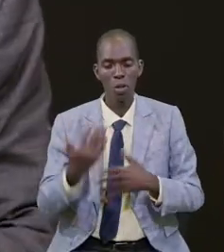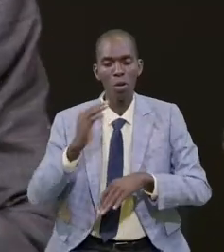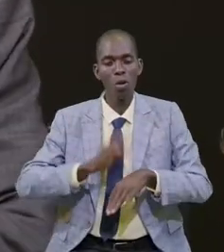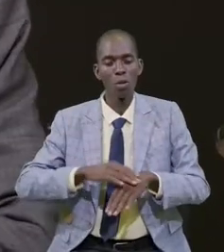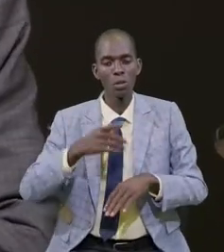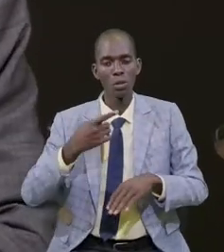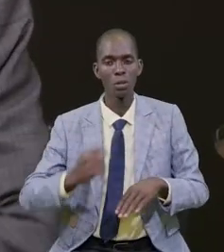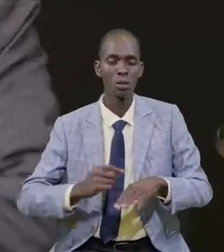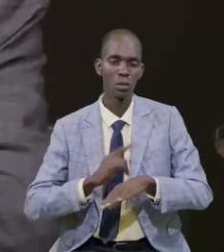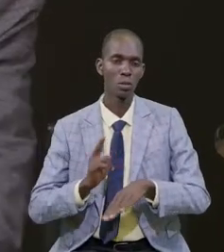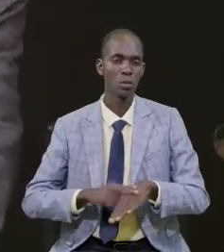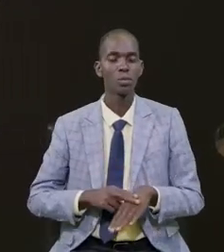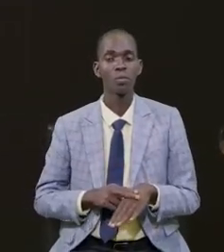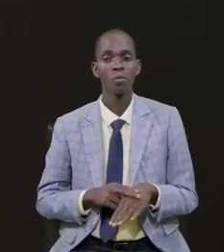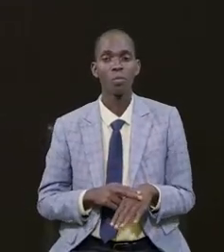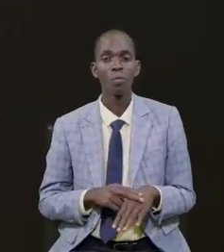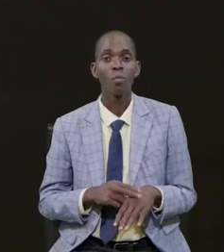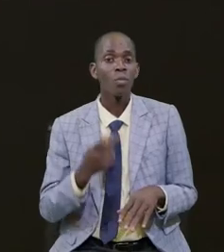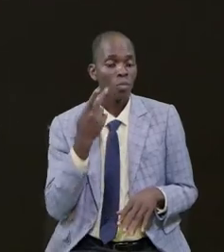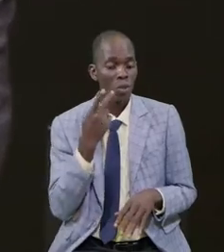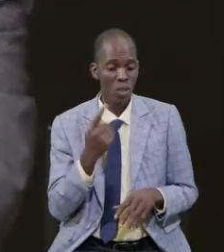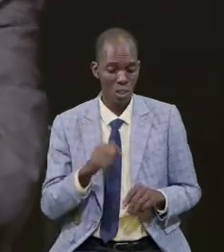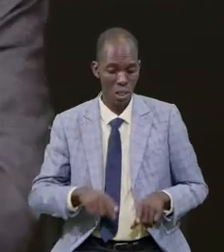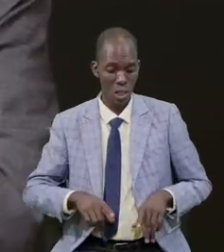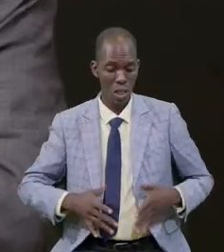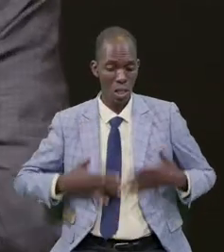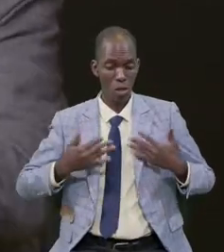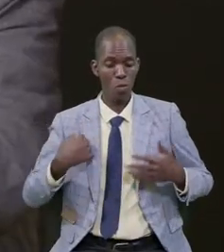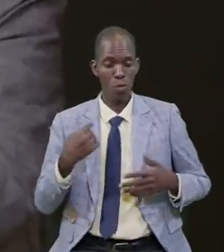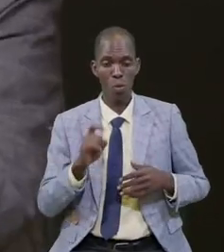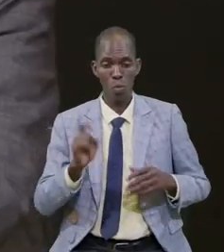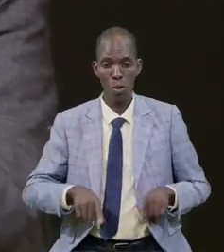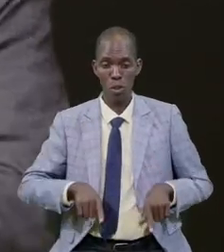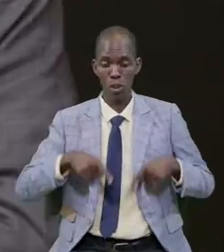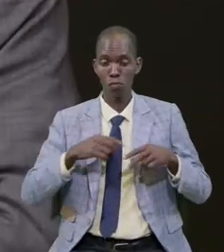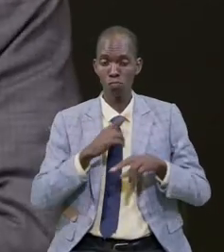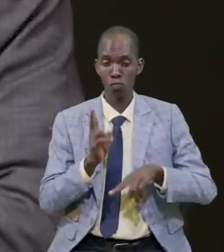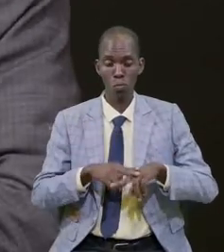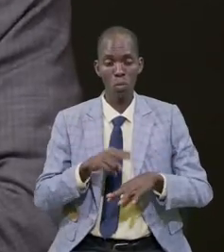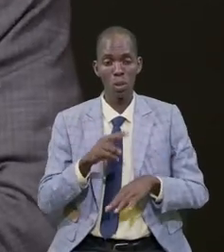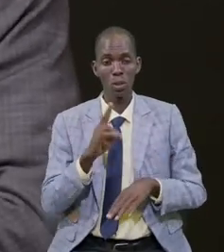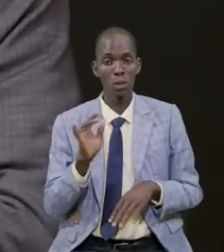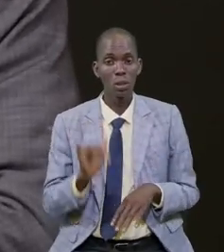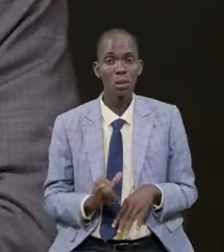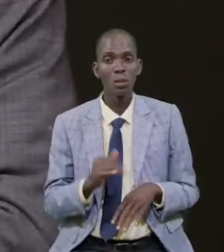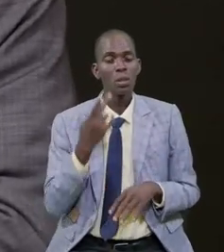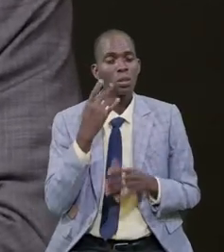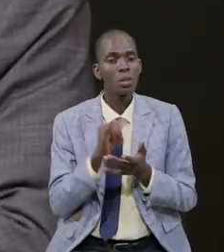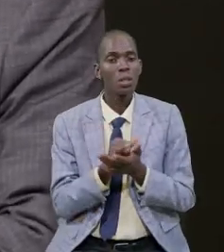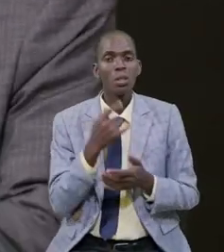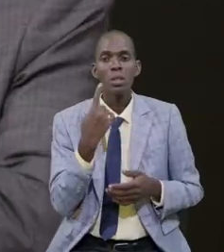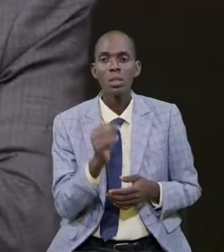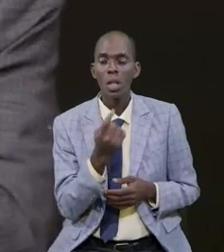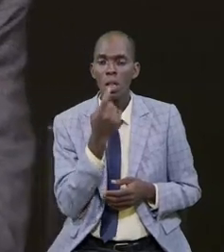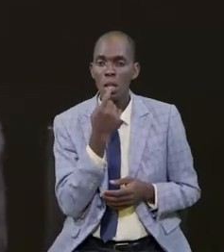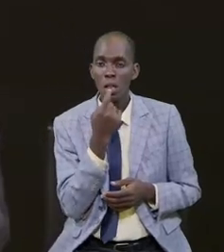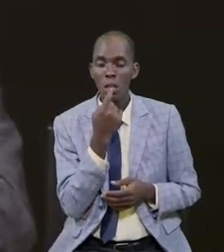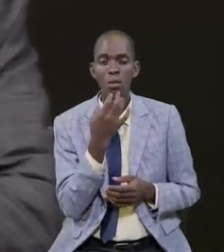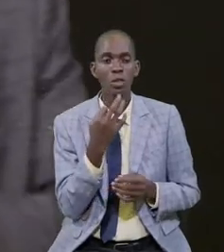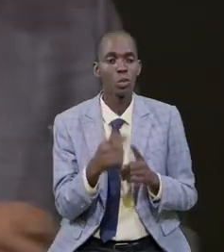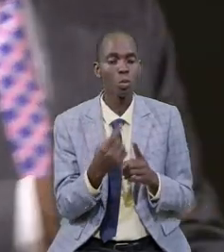le cours de la vie. La vie qu'on doit mener naturellement, c'est la langue. Alors, par le